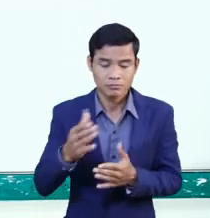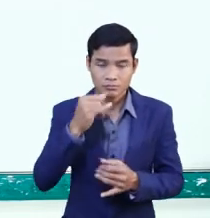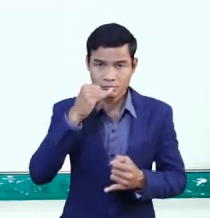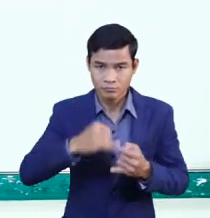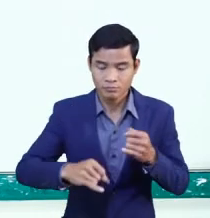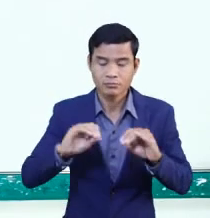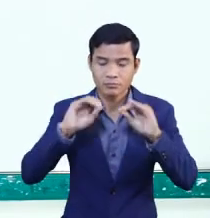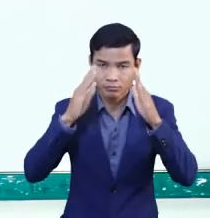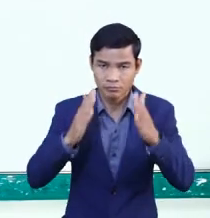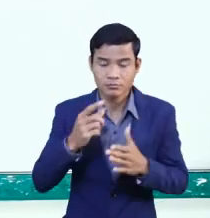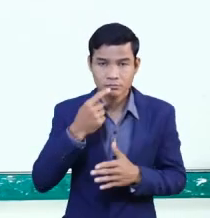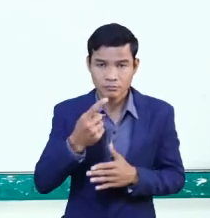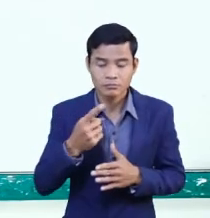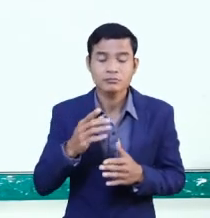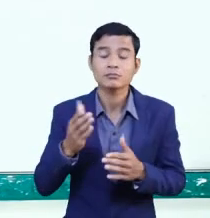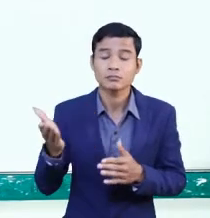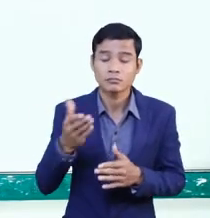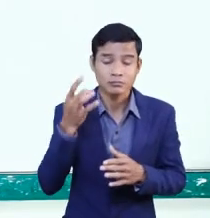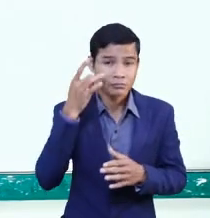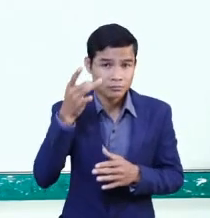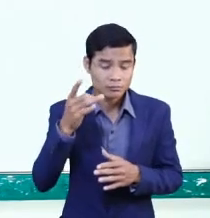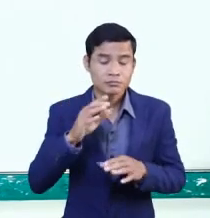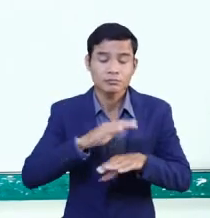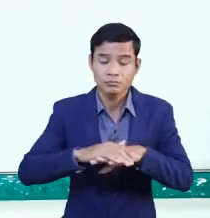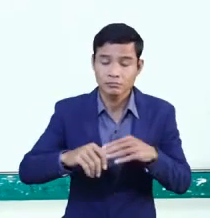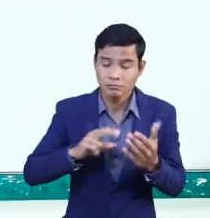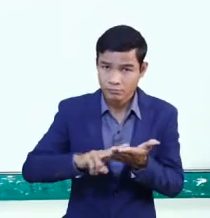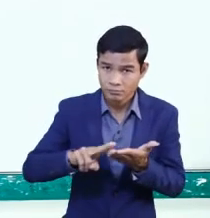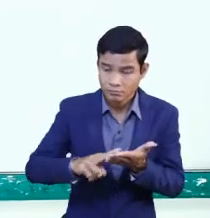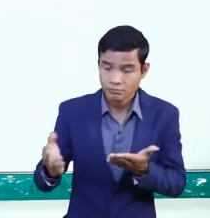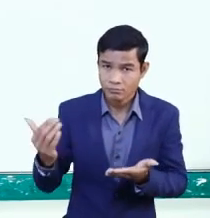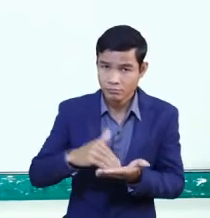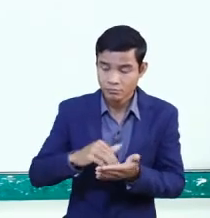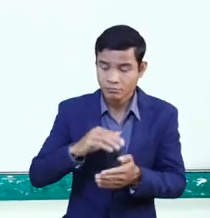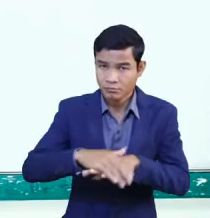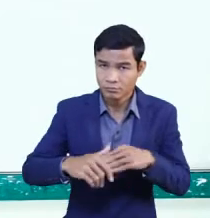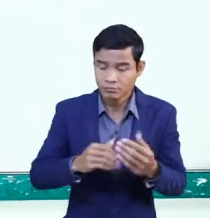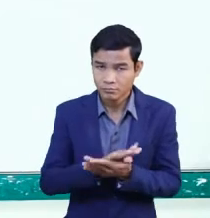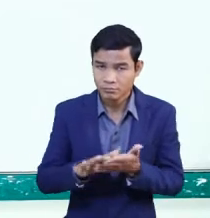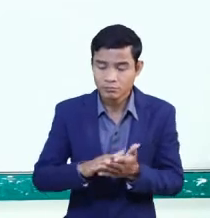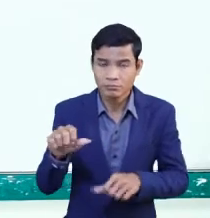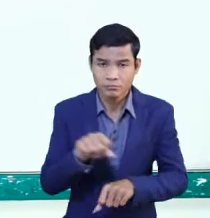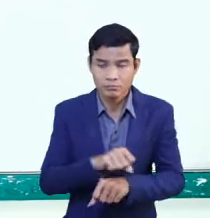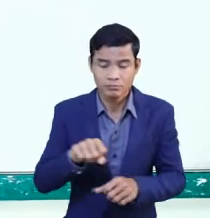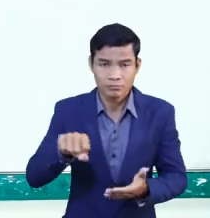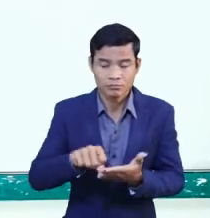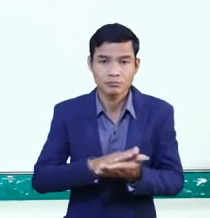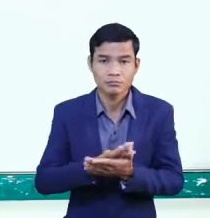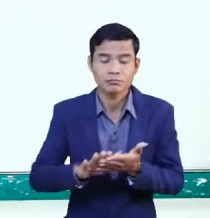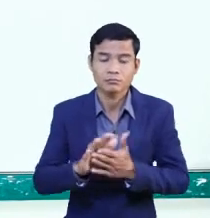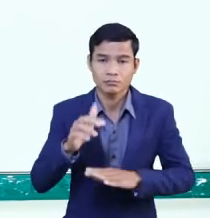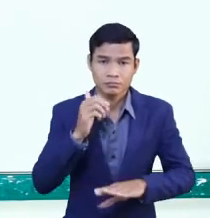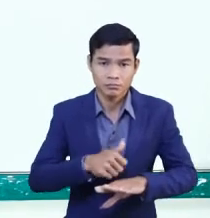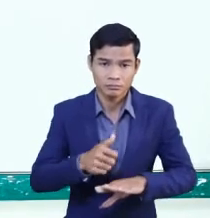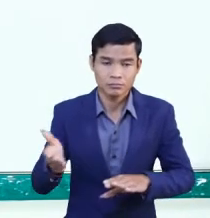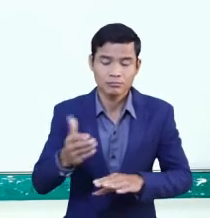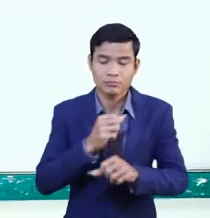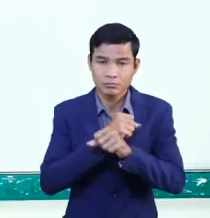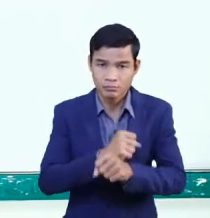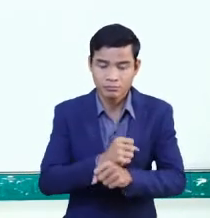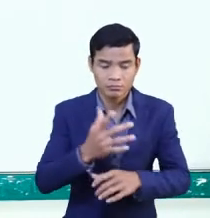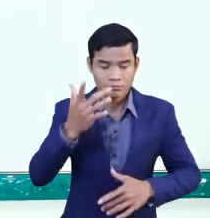ងក្រោយអ្នកគ្រូសូមផ្ដាំផ្ញើកូនចាឲ្យវិសាធ្វើអនាម័យដោយលាងដៃជាមួយនឹងសាប៊ូអាល់កុលឬក៏ជែលចាដើម្បីបង្